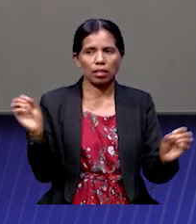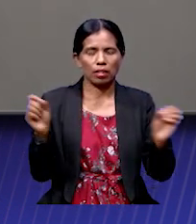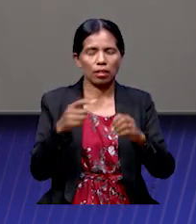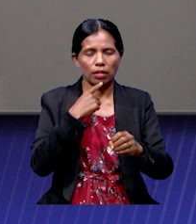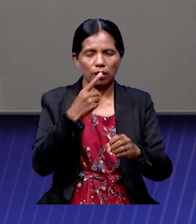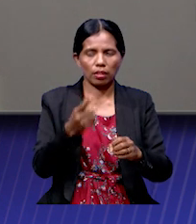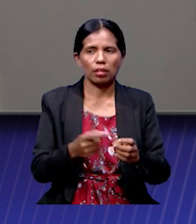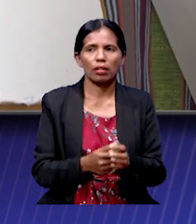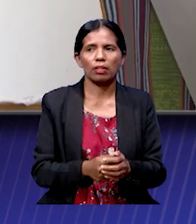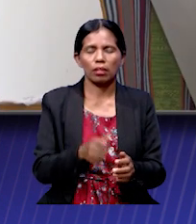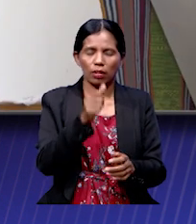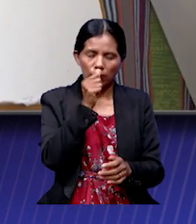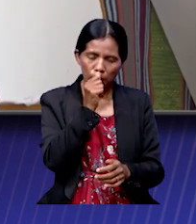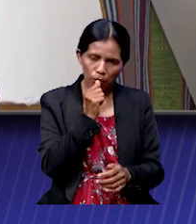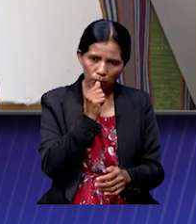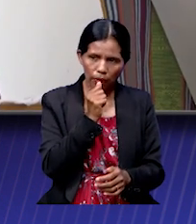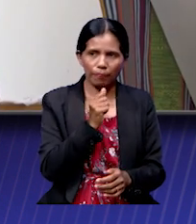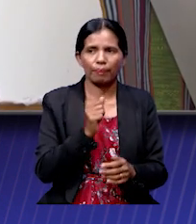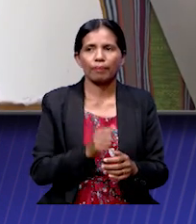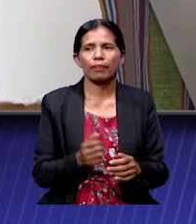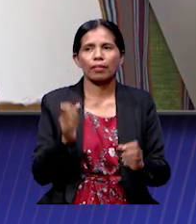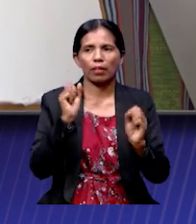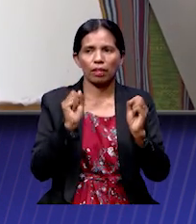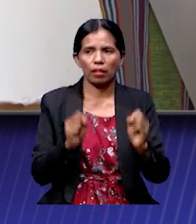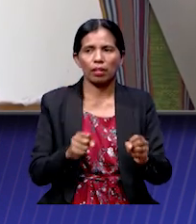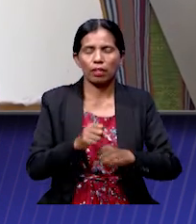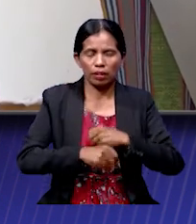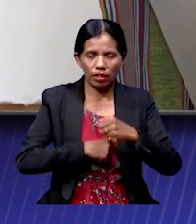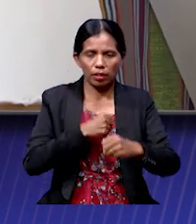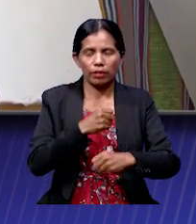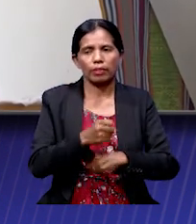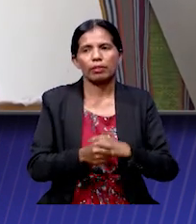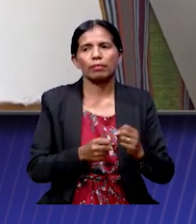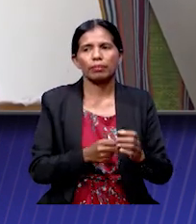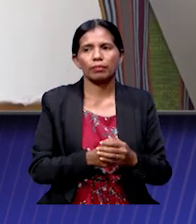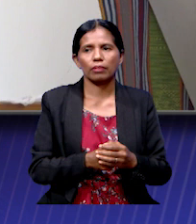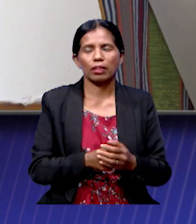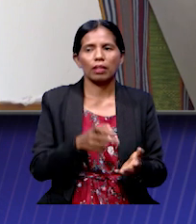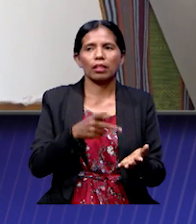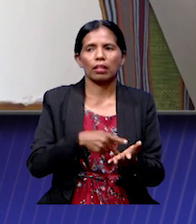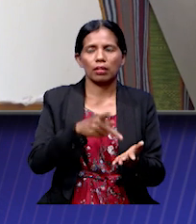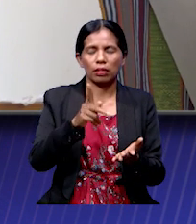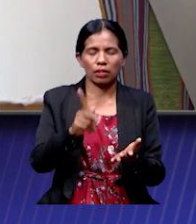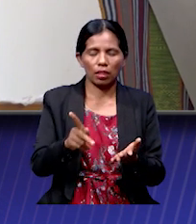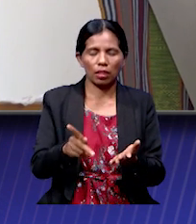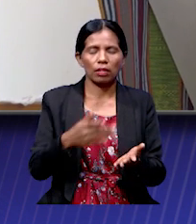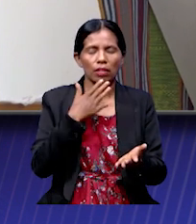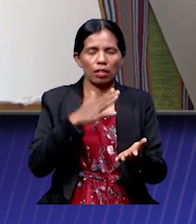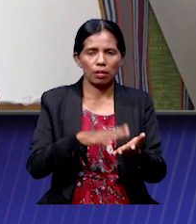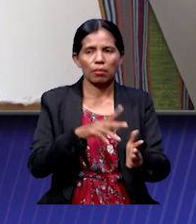tidak, nia nonok deit, nia terus deit. Niselu fali buat ad ba ema